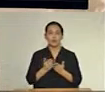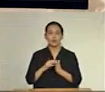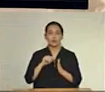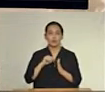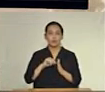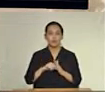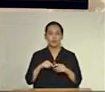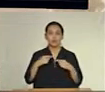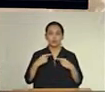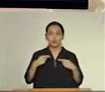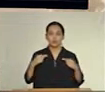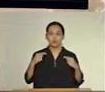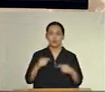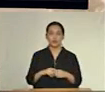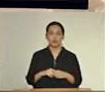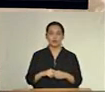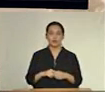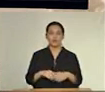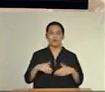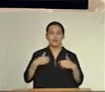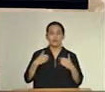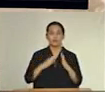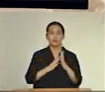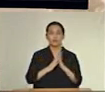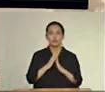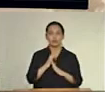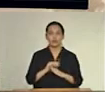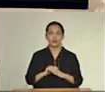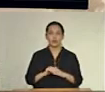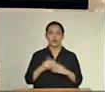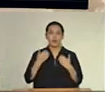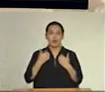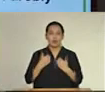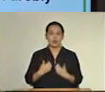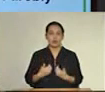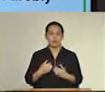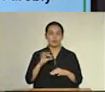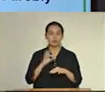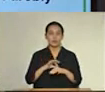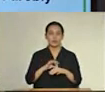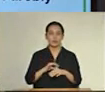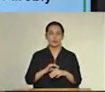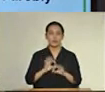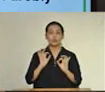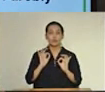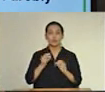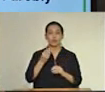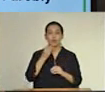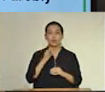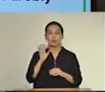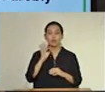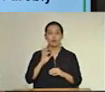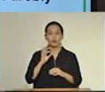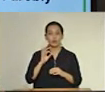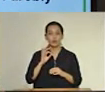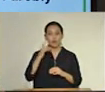xil, masalan, dorivor o'simliklar, organizmdagi kasalliklar yoki hattoki to'g'ri ovqatlanish haqidagi turli xil